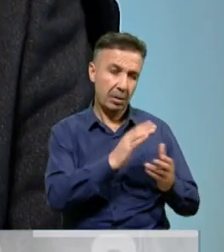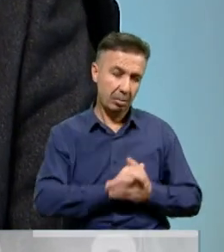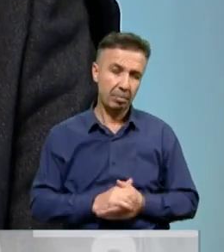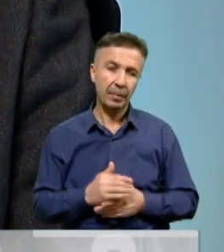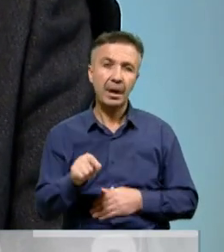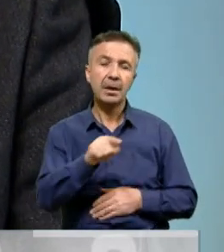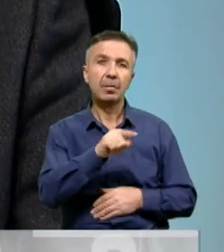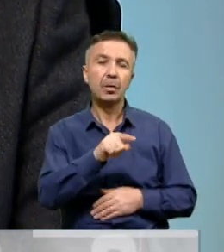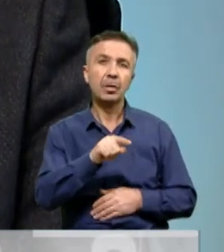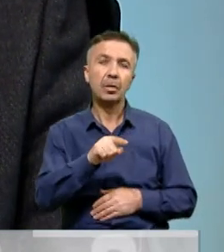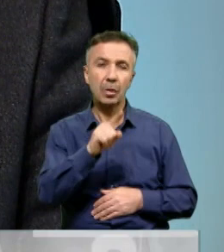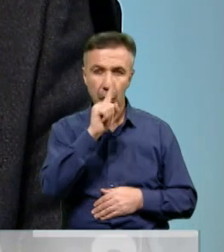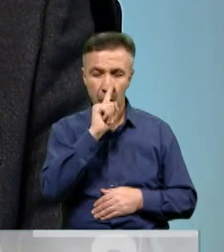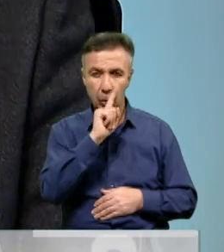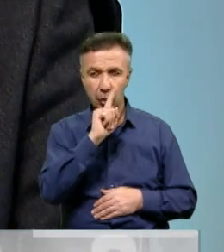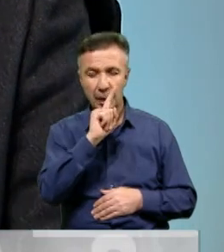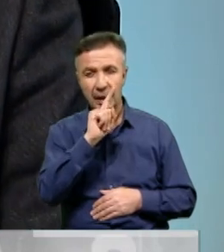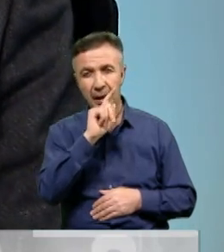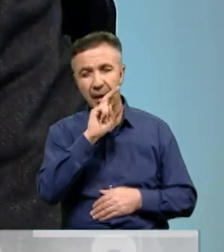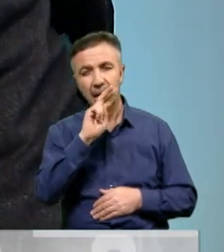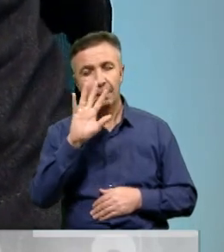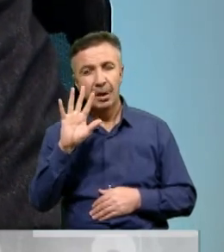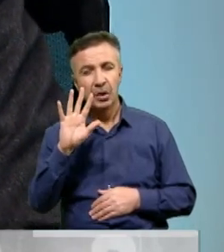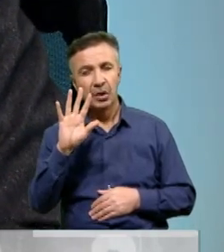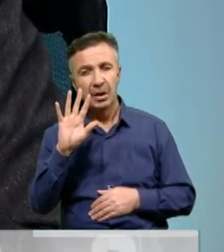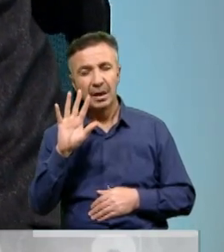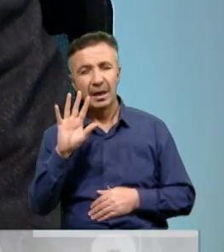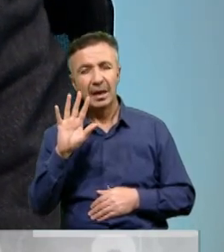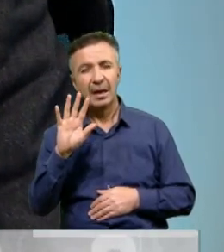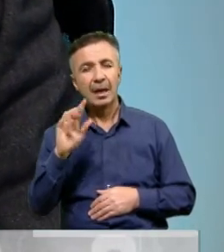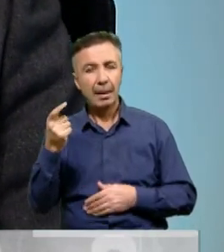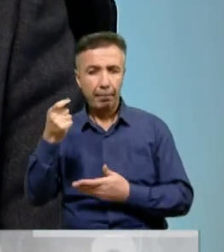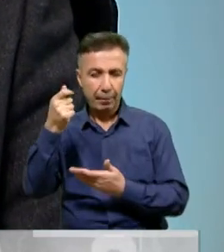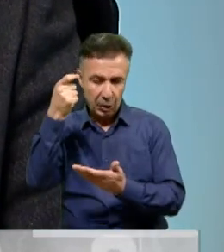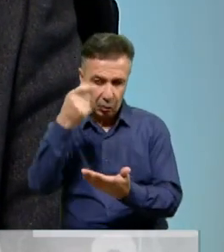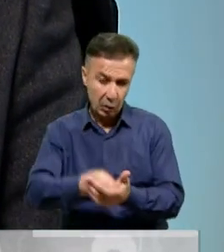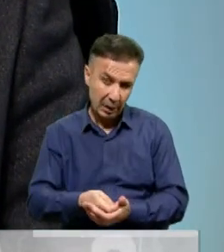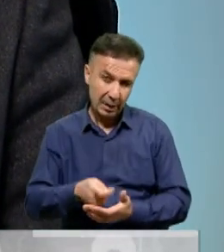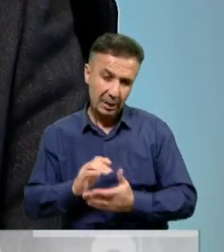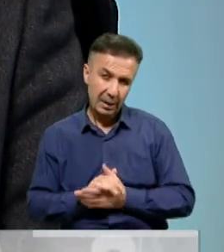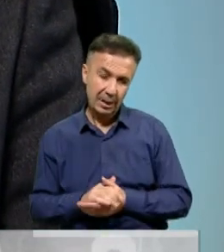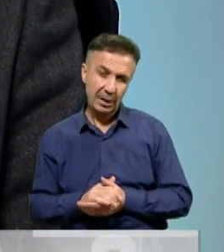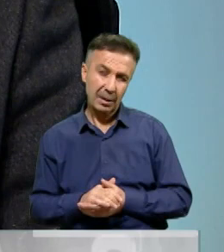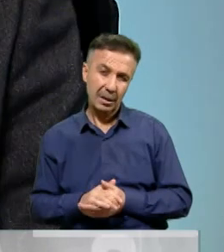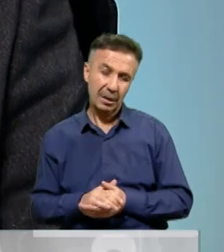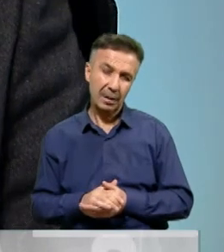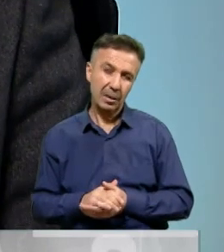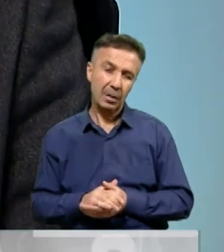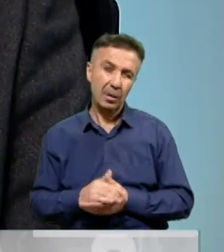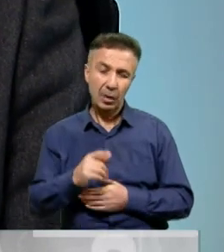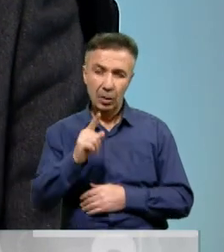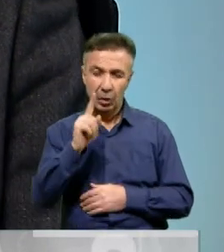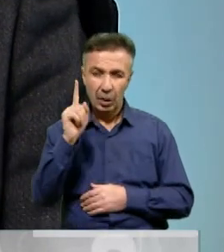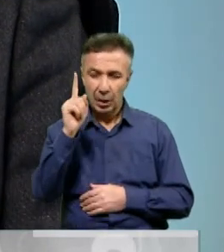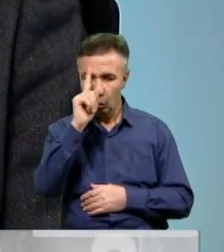Siz bunun %25'ini peşin ödediniz, %50'sini peşin ödediniz. Neyse yani o değişebiliyor, %10